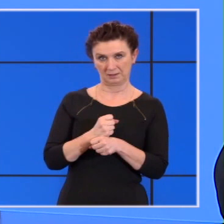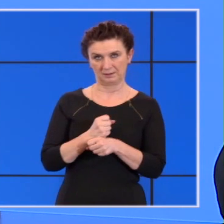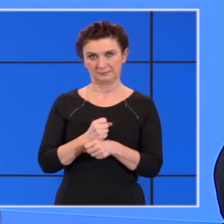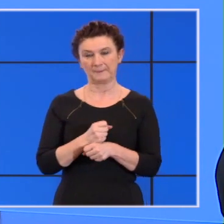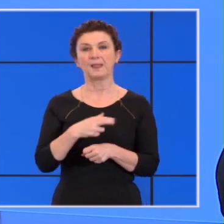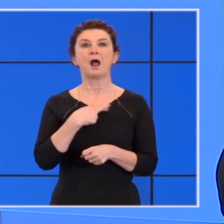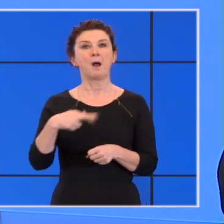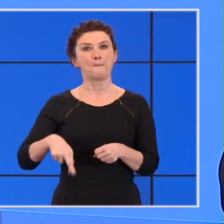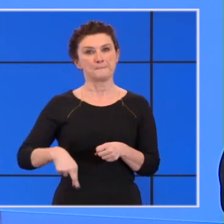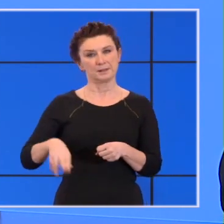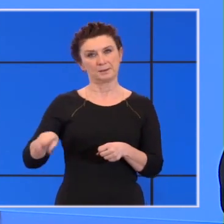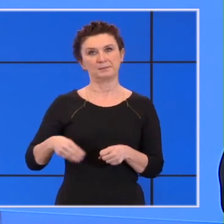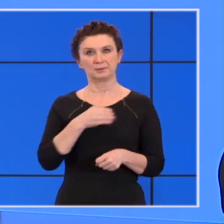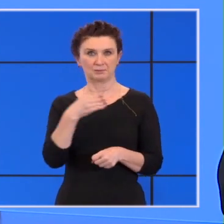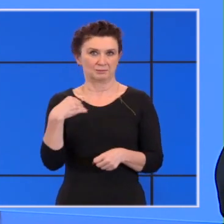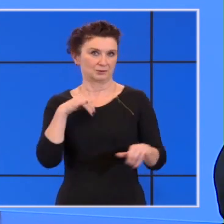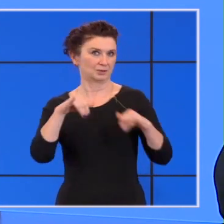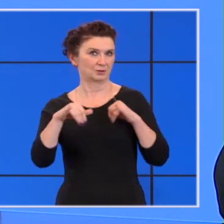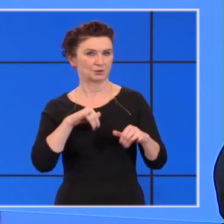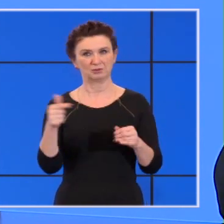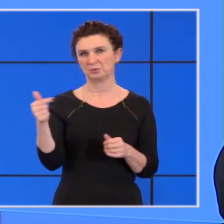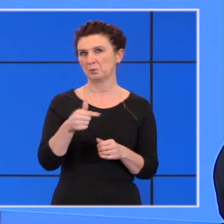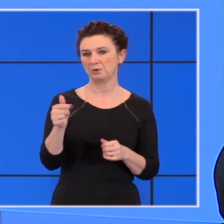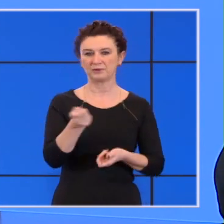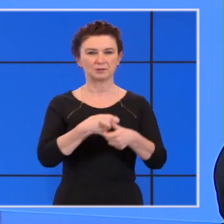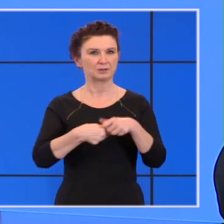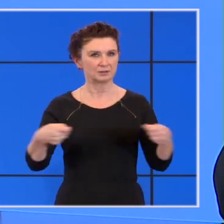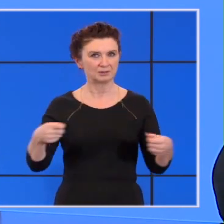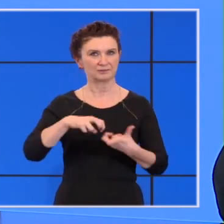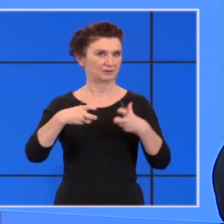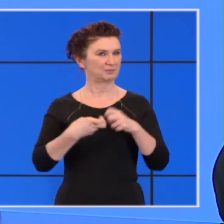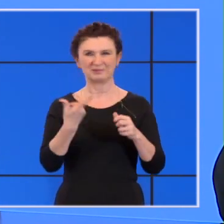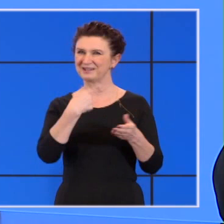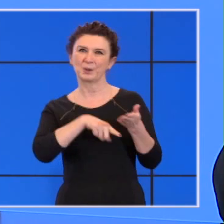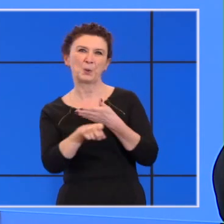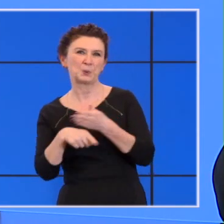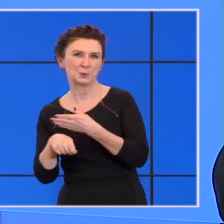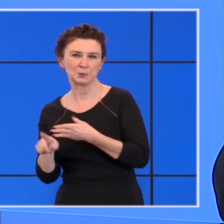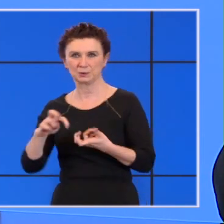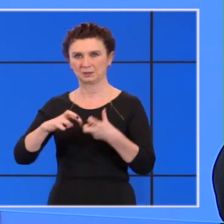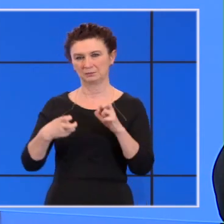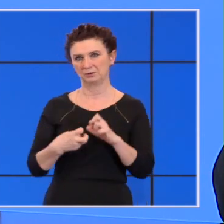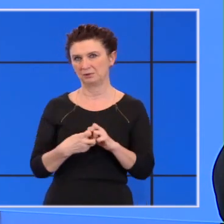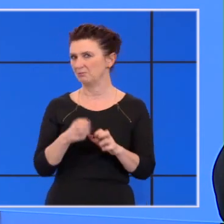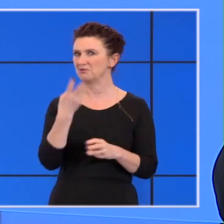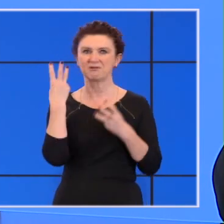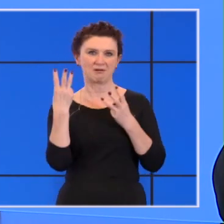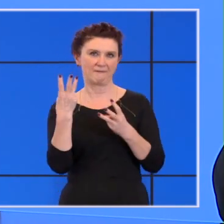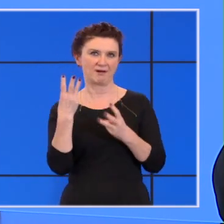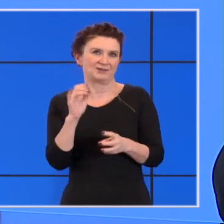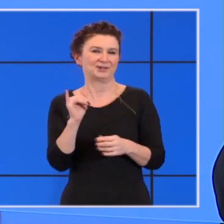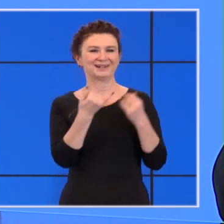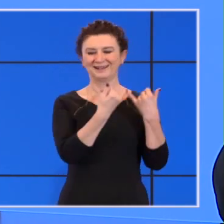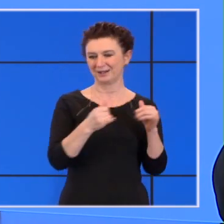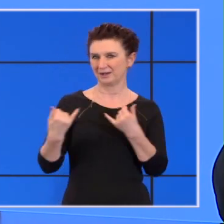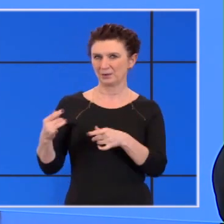powinien rozwiązywać problemy, a nie uciekać od tych problemów. Niezależnie od tego, jak bardzo różnimy się od naszych oponentów